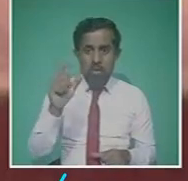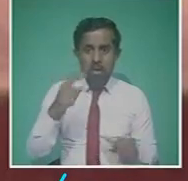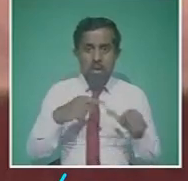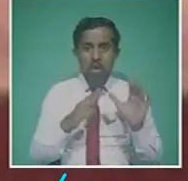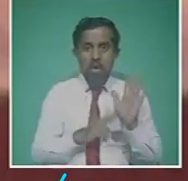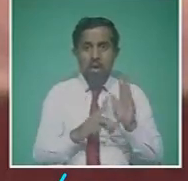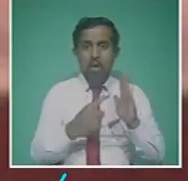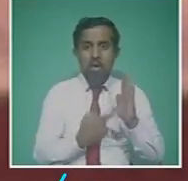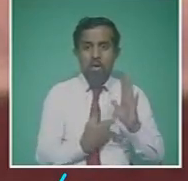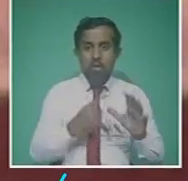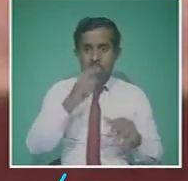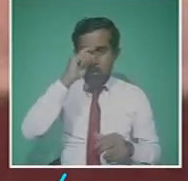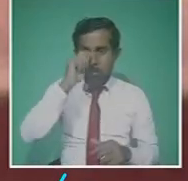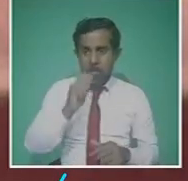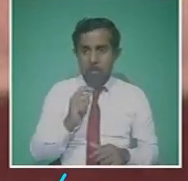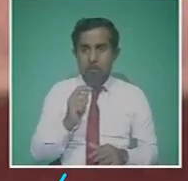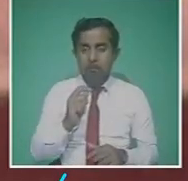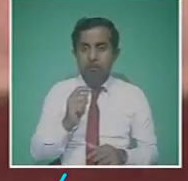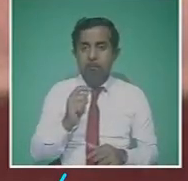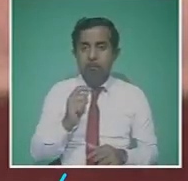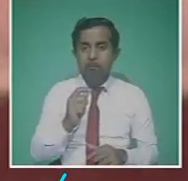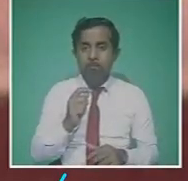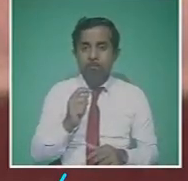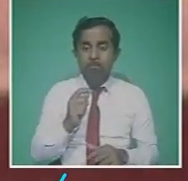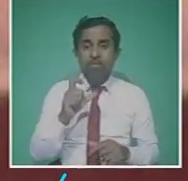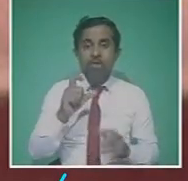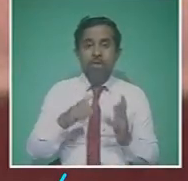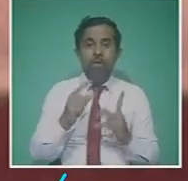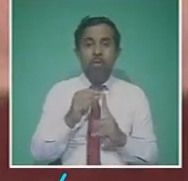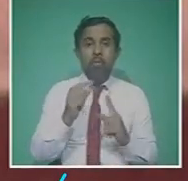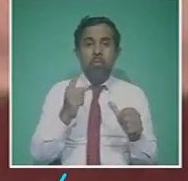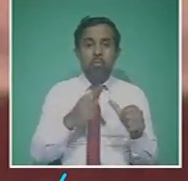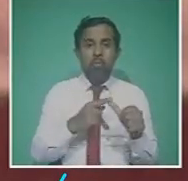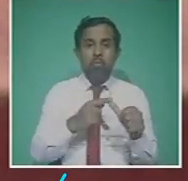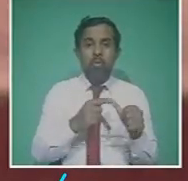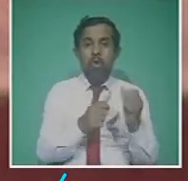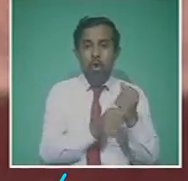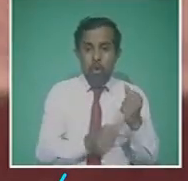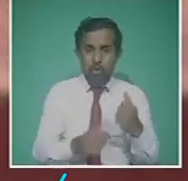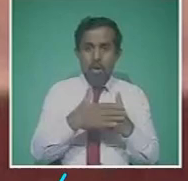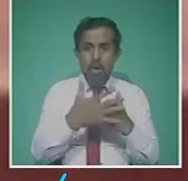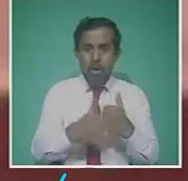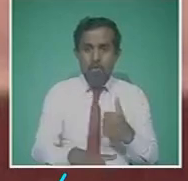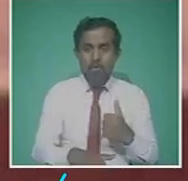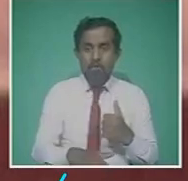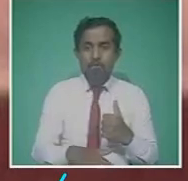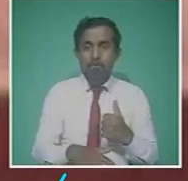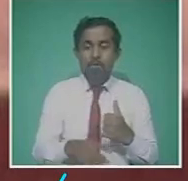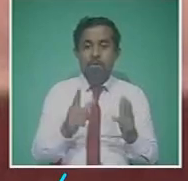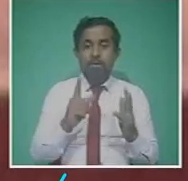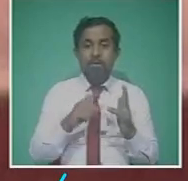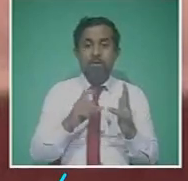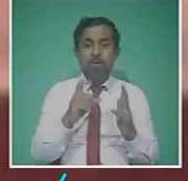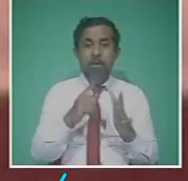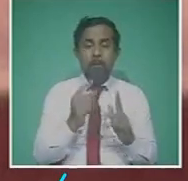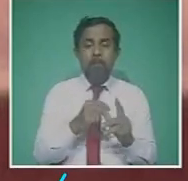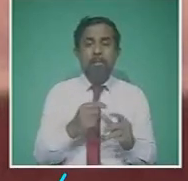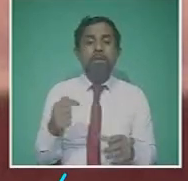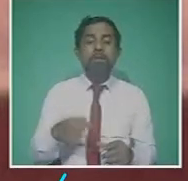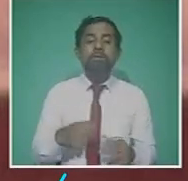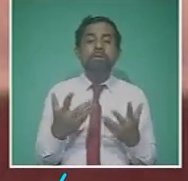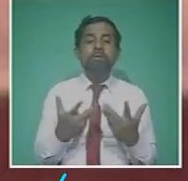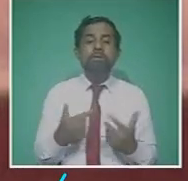කුමාර දිසානායක මන්ත්‍රීතුමා කෝප් කමිටුව නියෝජනය කරලා තියෙනවා. මේ කෝප් කමිටුවට එතුමා කී